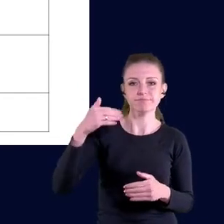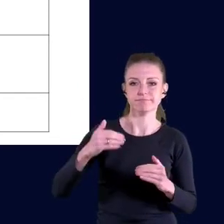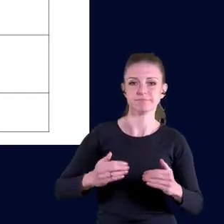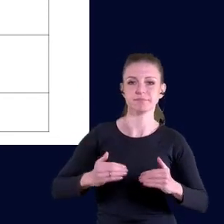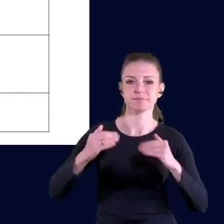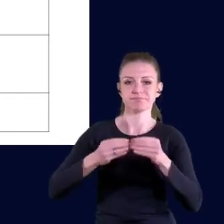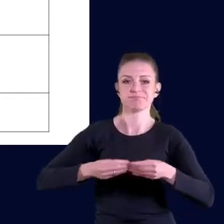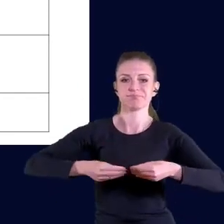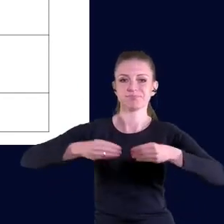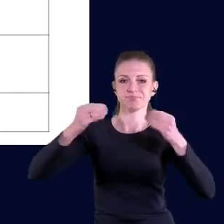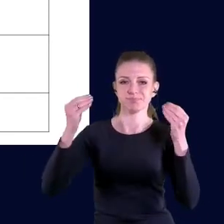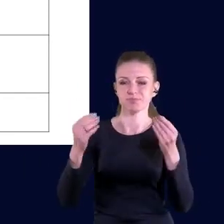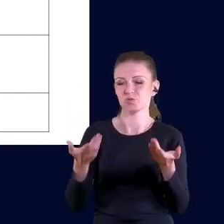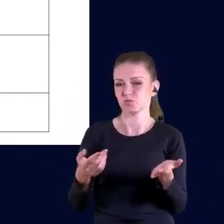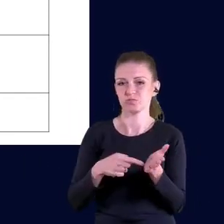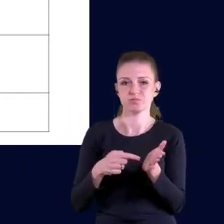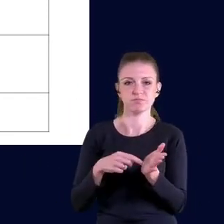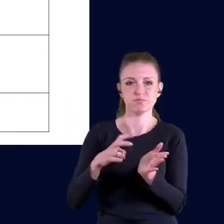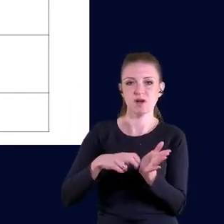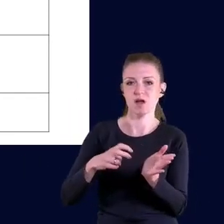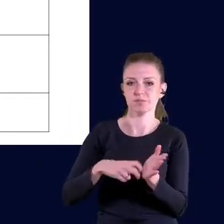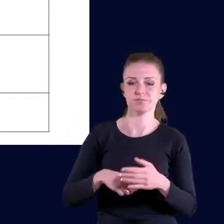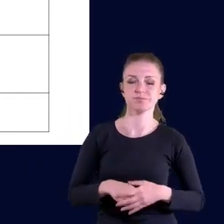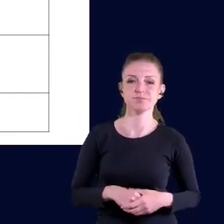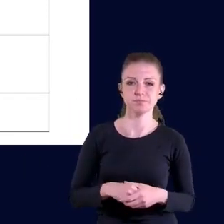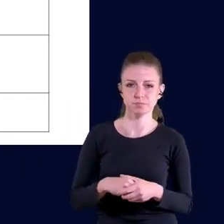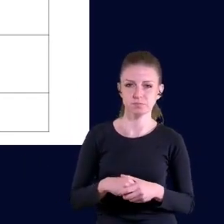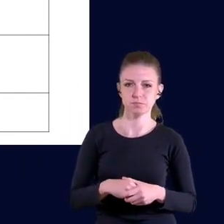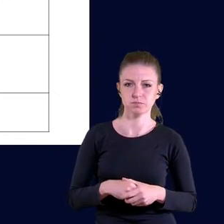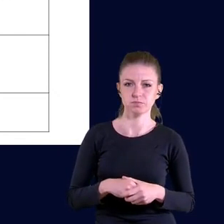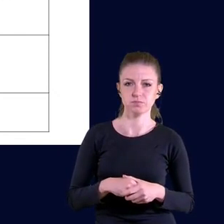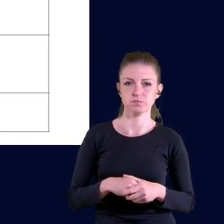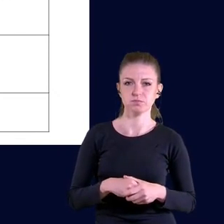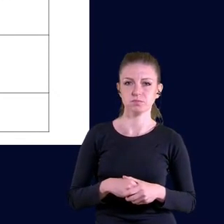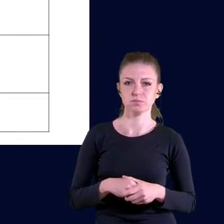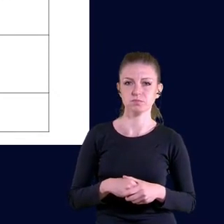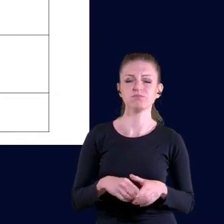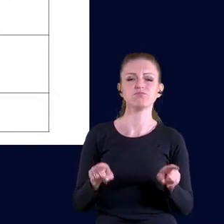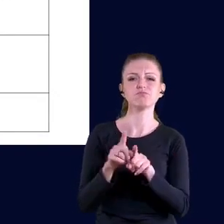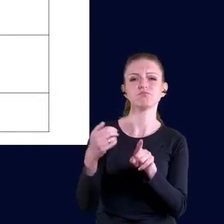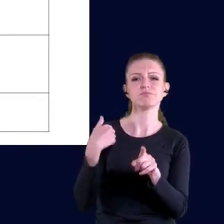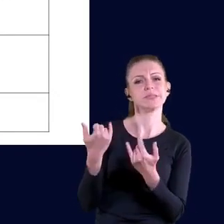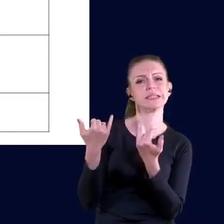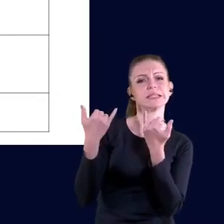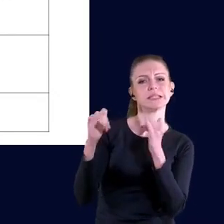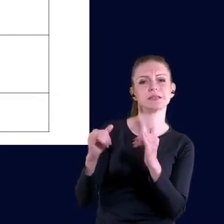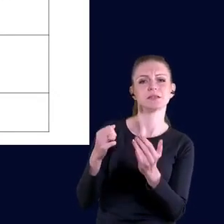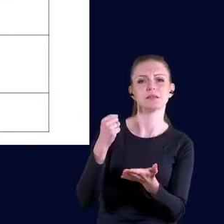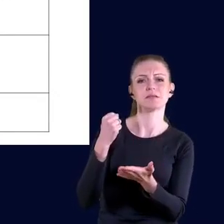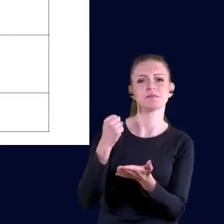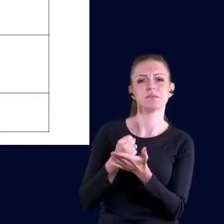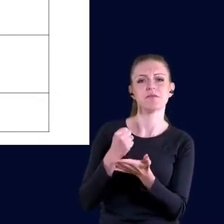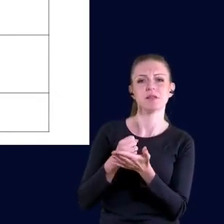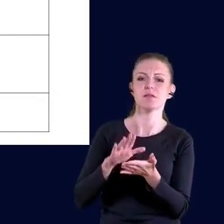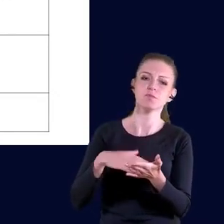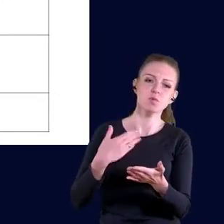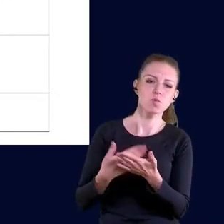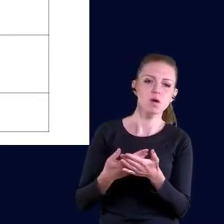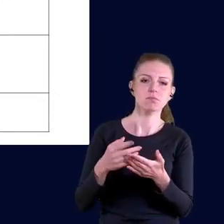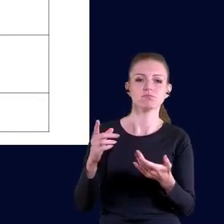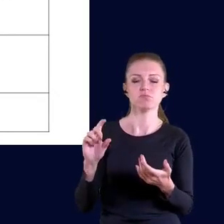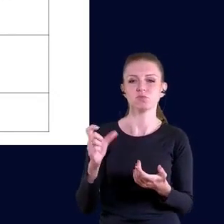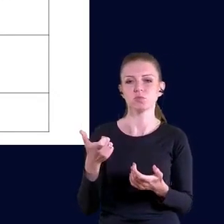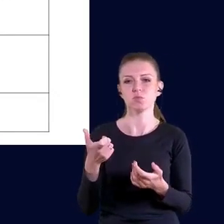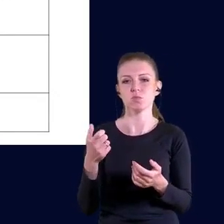otwartego otwartej nauki Były też inne takie praktyki dyscyplinach na